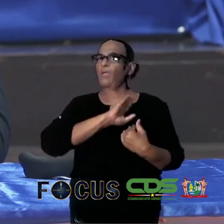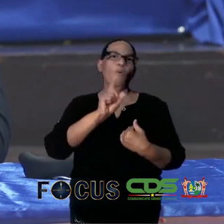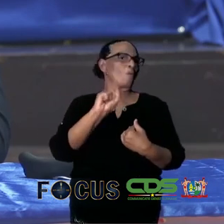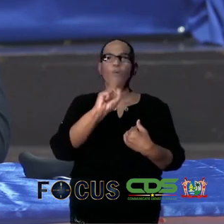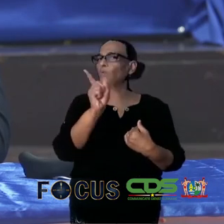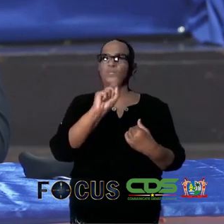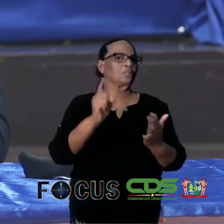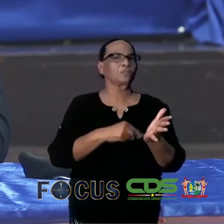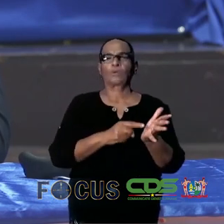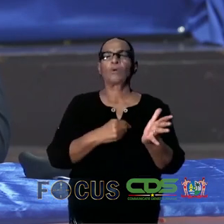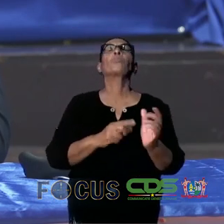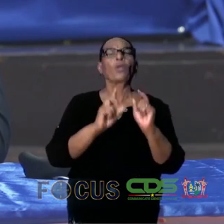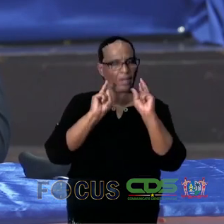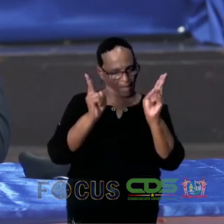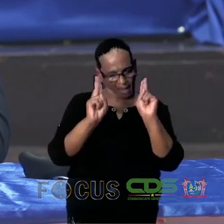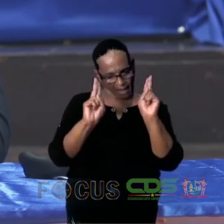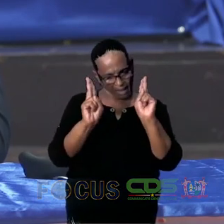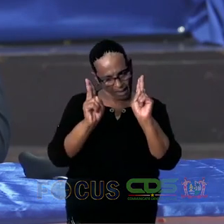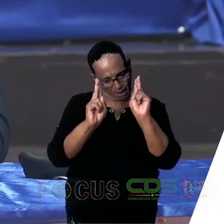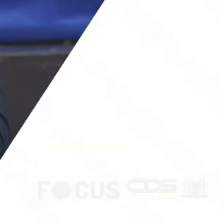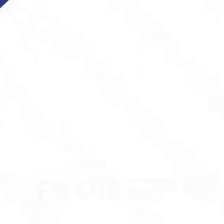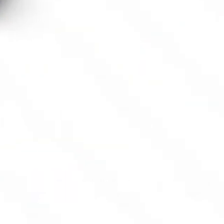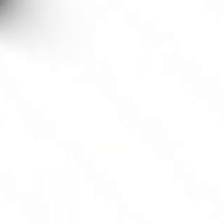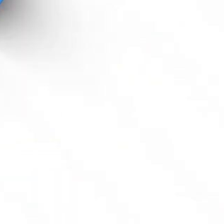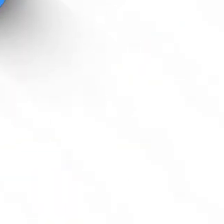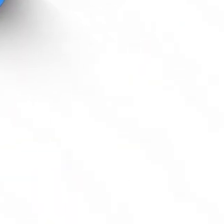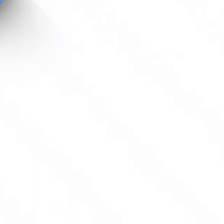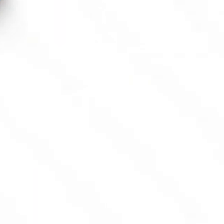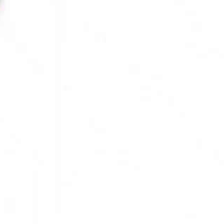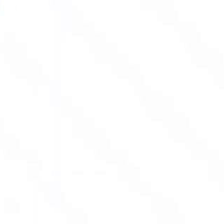zullen gebruiken. Dat mag wel heel duidelijk gesteld worden.